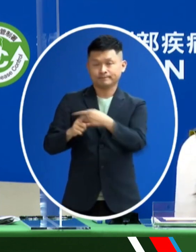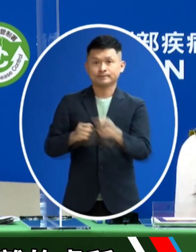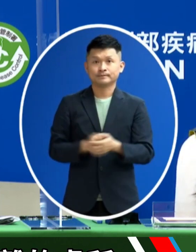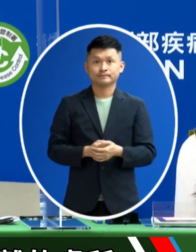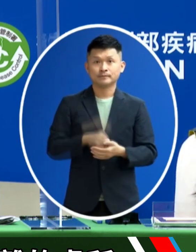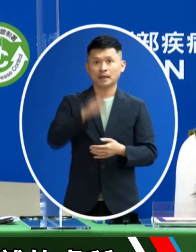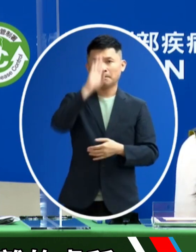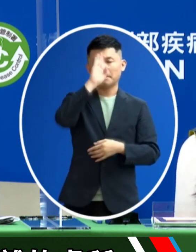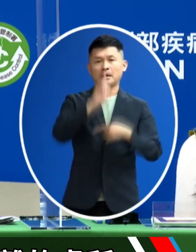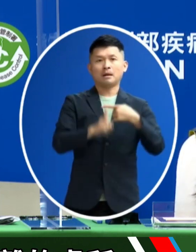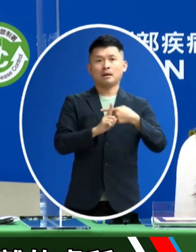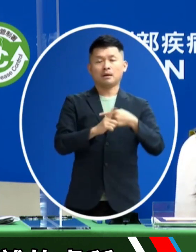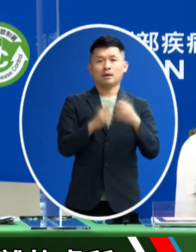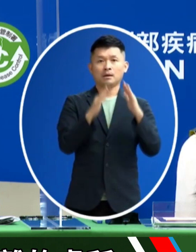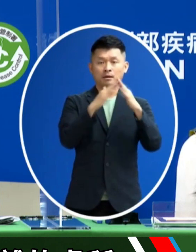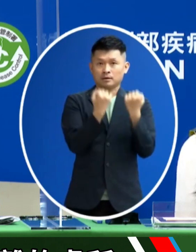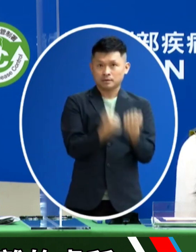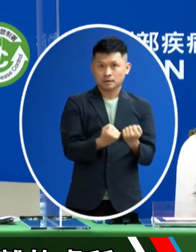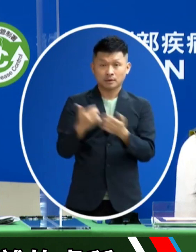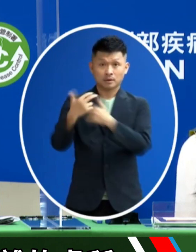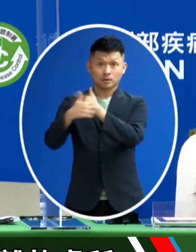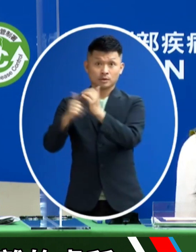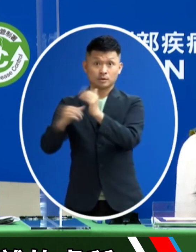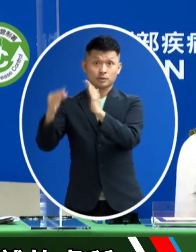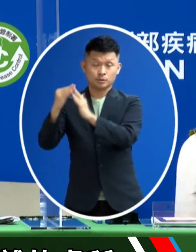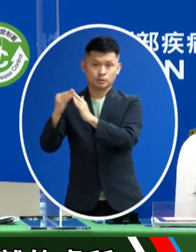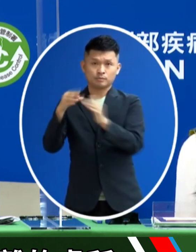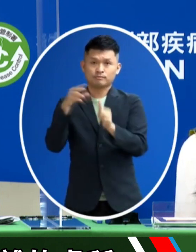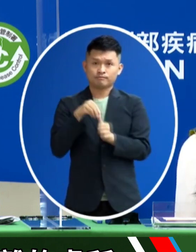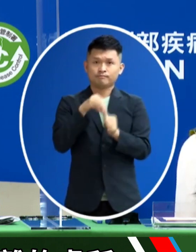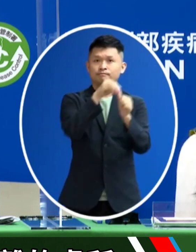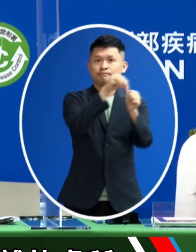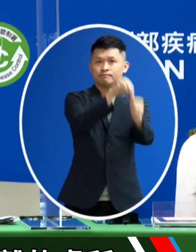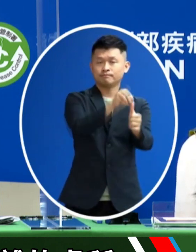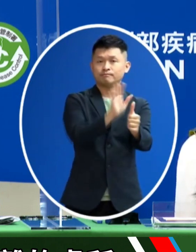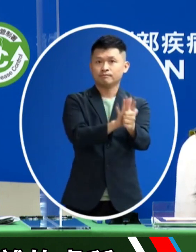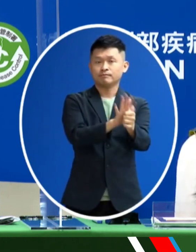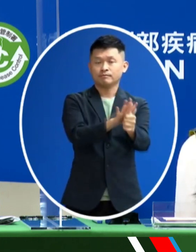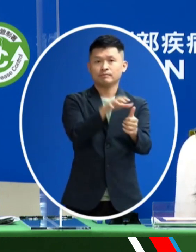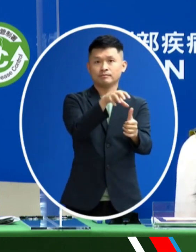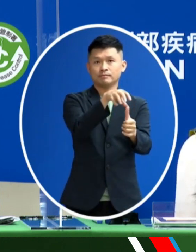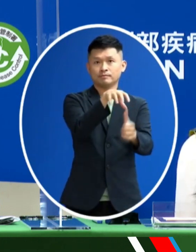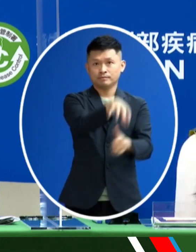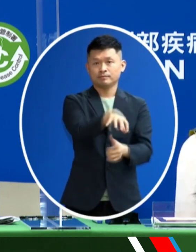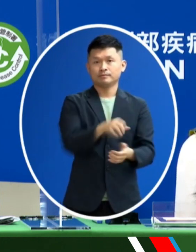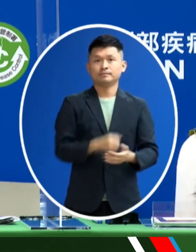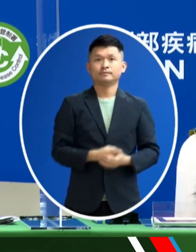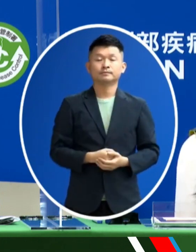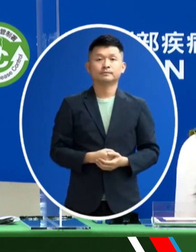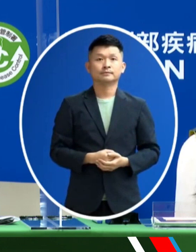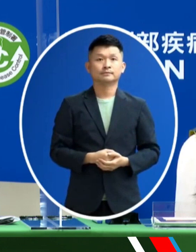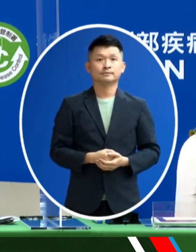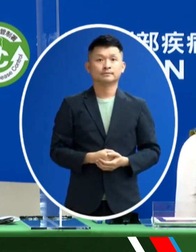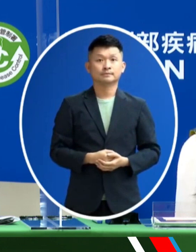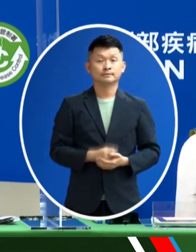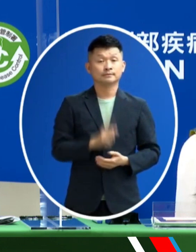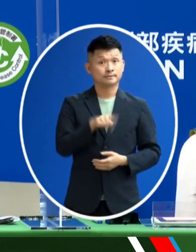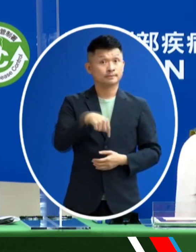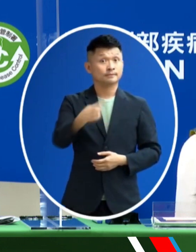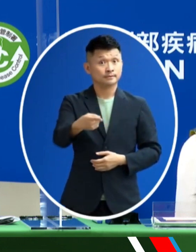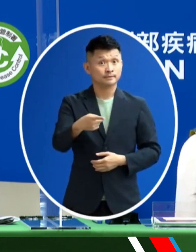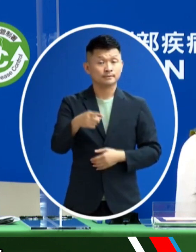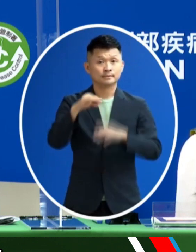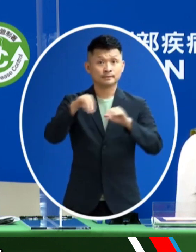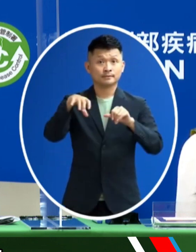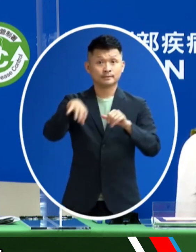众在家等待地方卫生局安排收治隔离的处所。那另外那然后呢，地方卫生